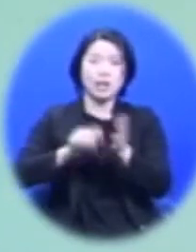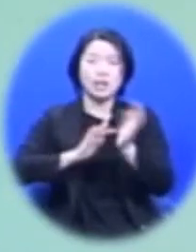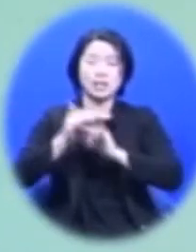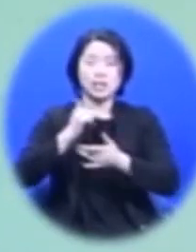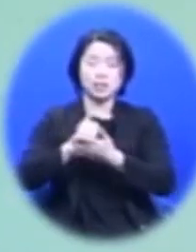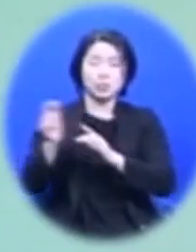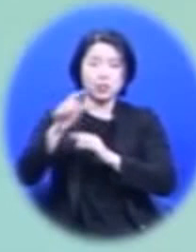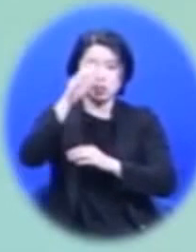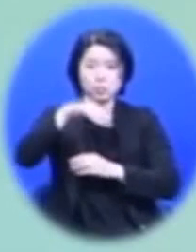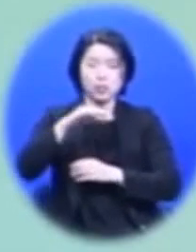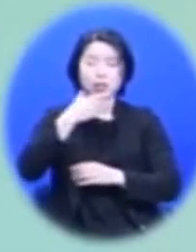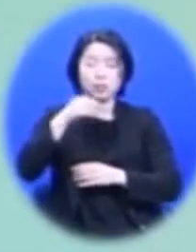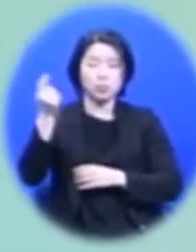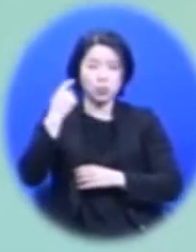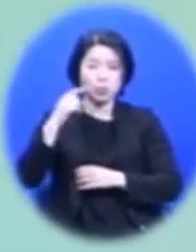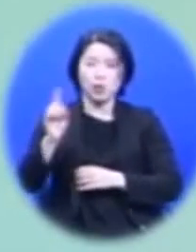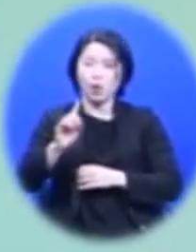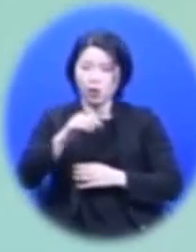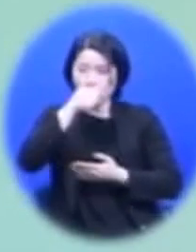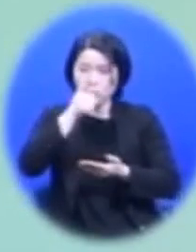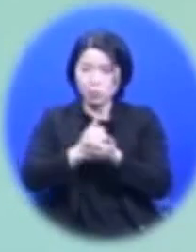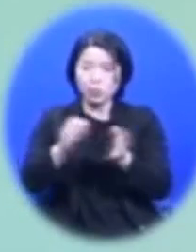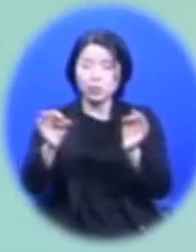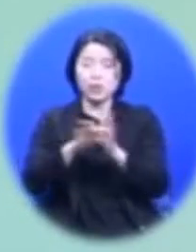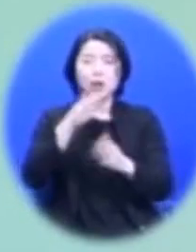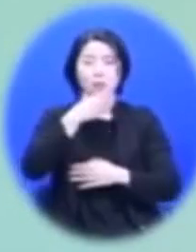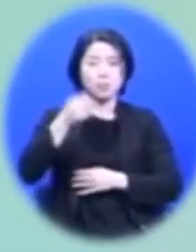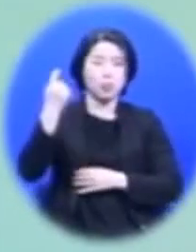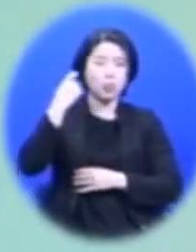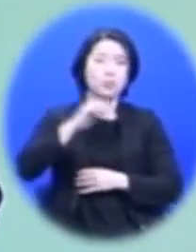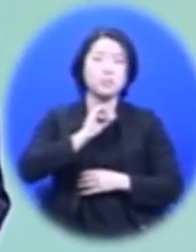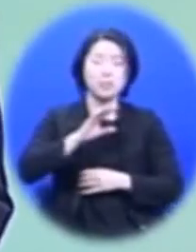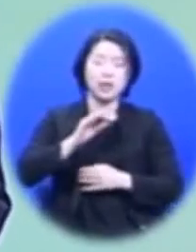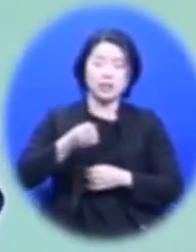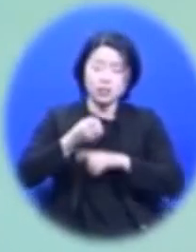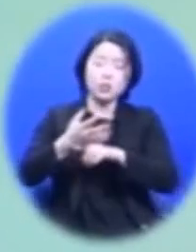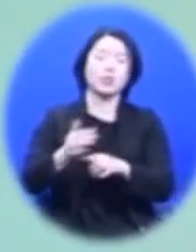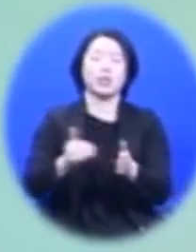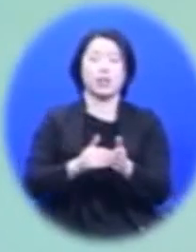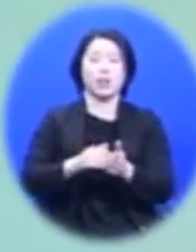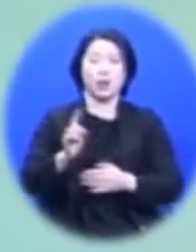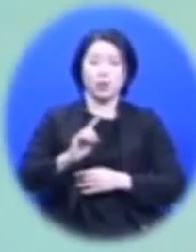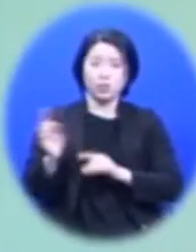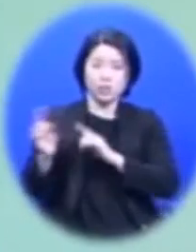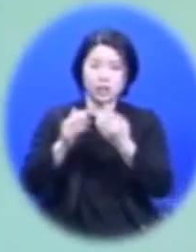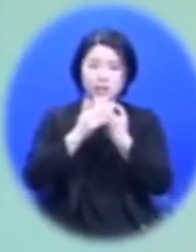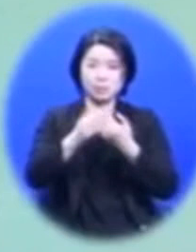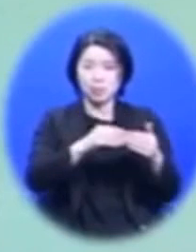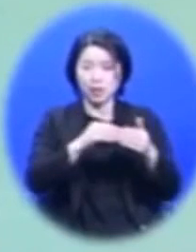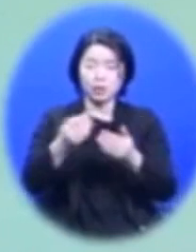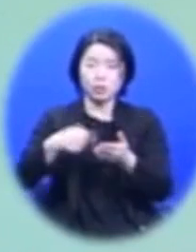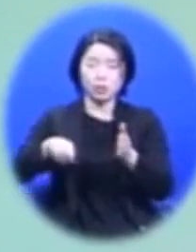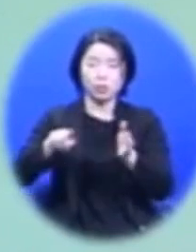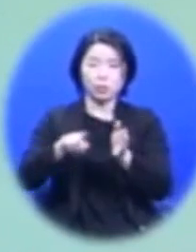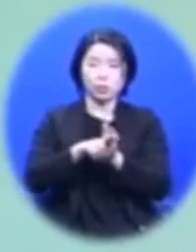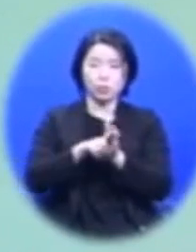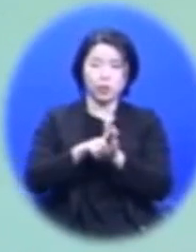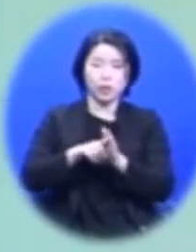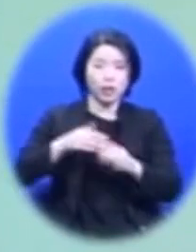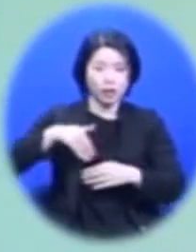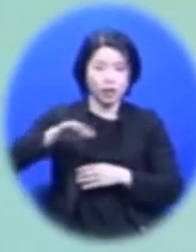죄도 용서받는 그 복음을 전했어요. 어느 날 집회를 인도하려고 올라가는데 험상궂게